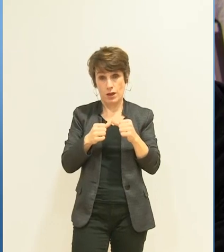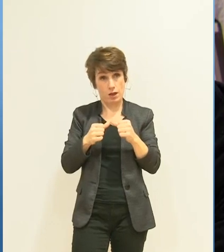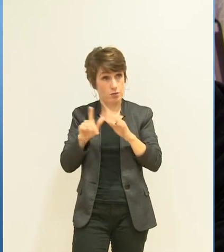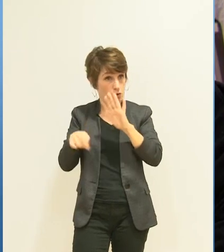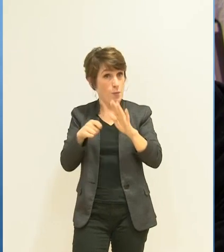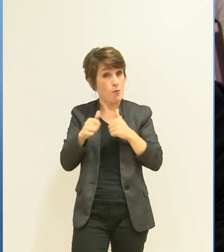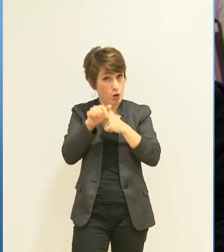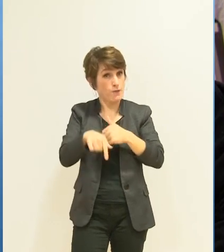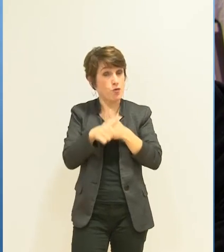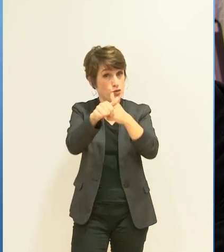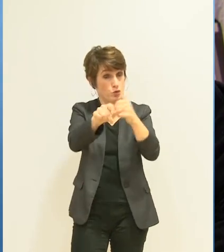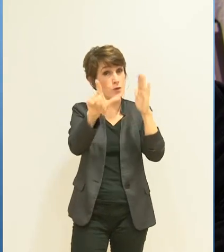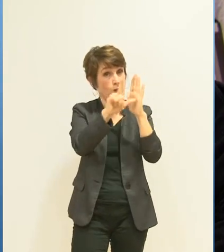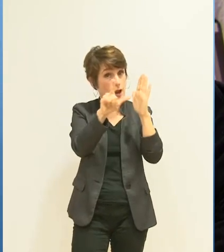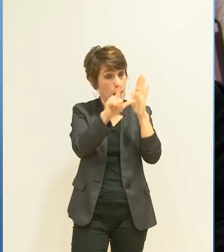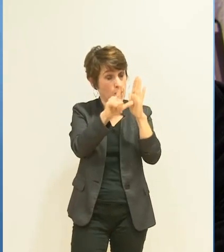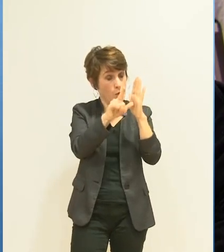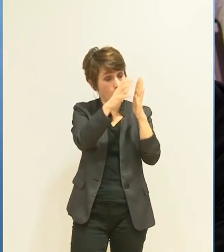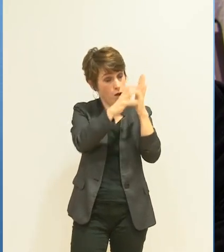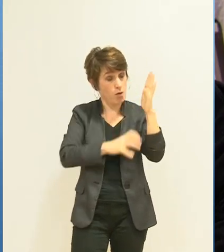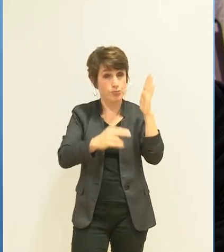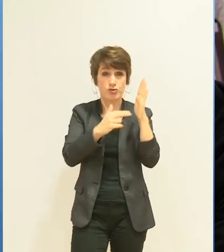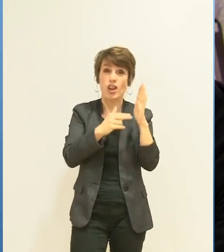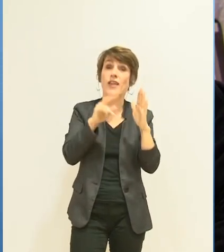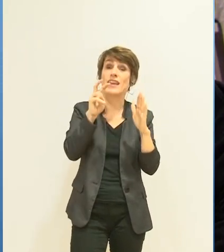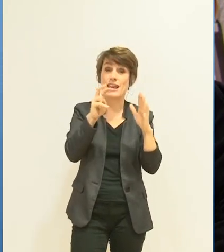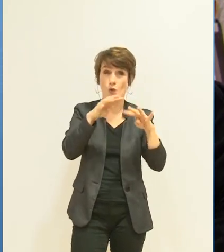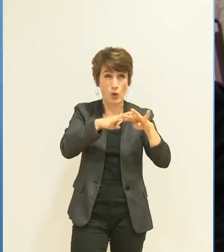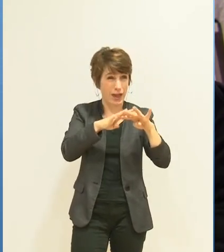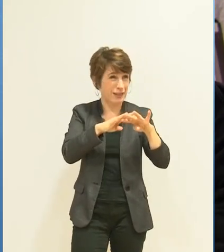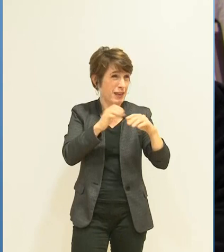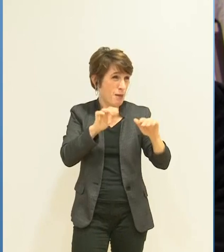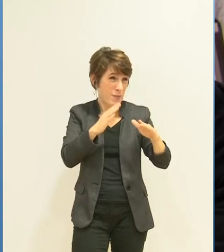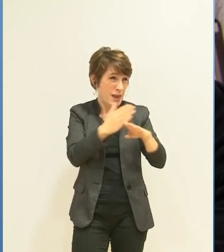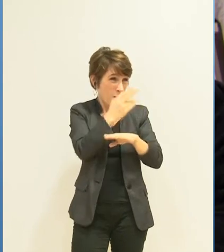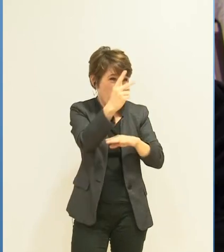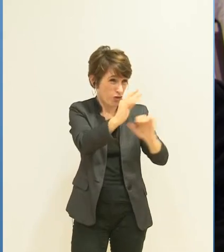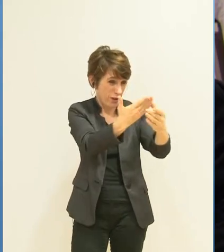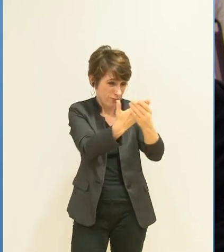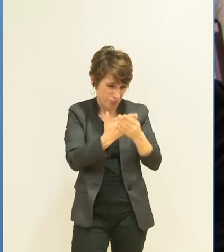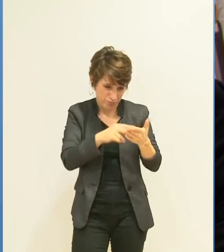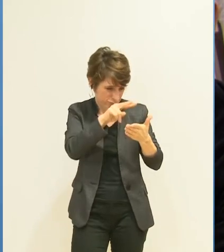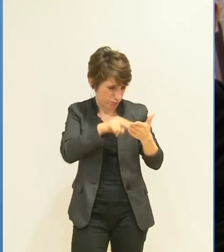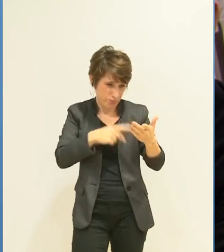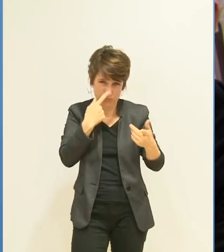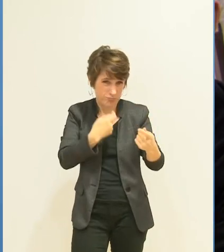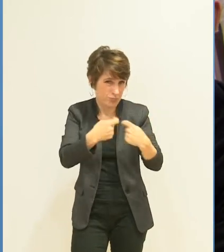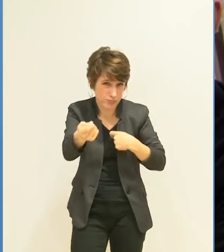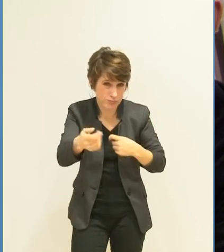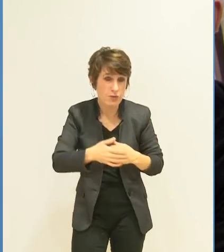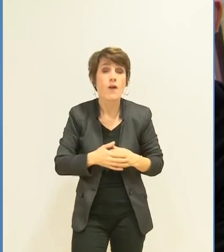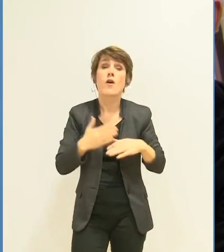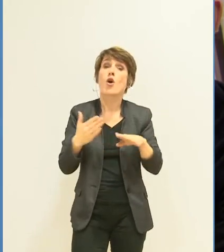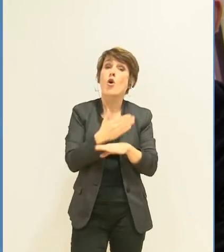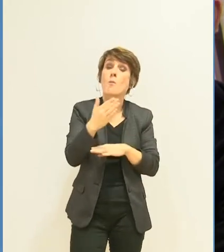et de la charte nationale des éco quartiers le projet que vous nous soumettez n'est pas recevable le projet de renouvellement urbain